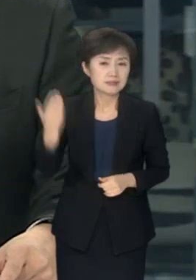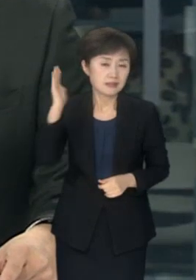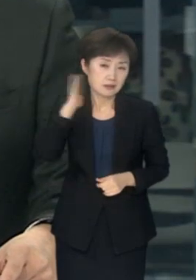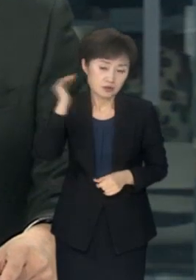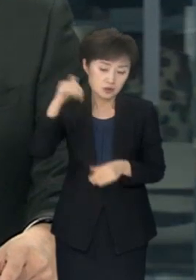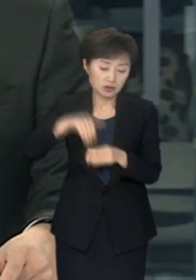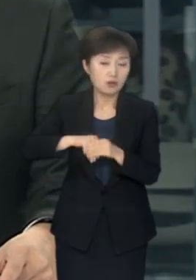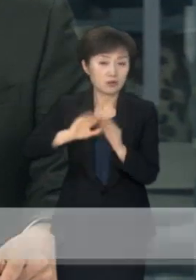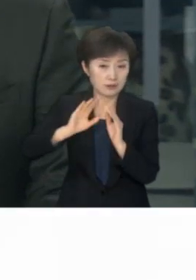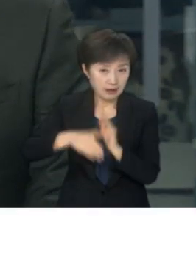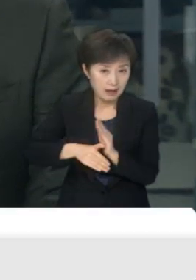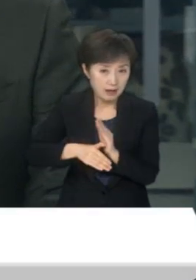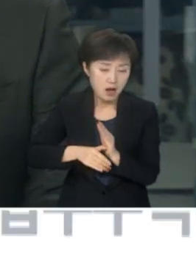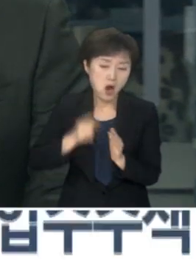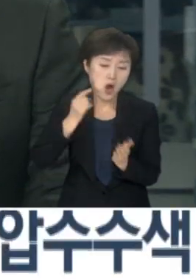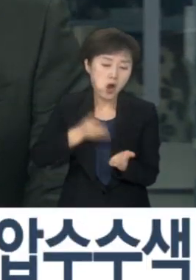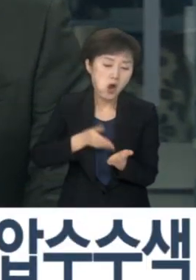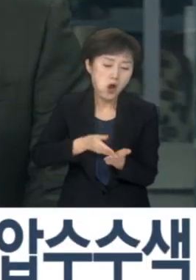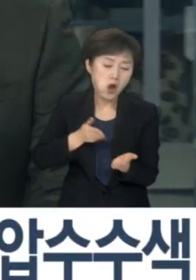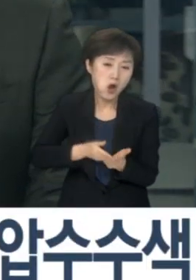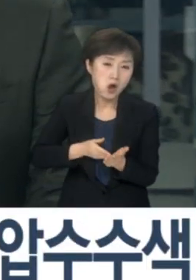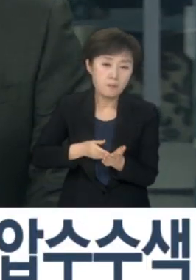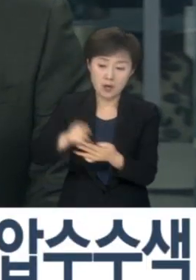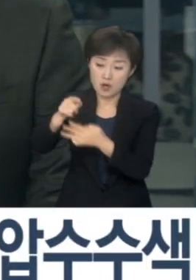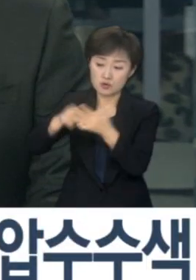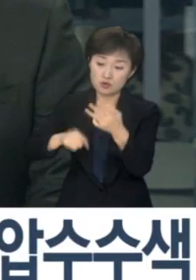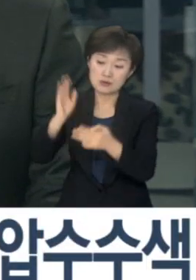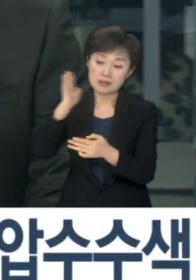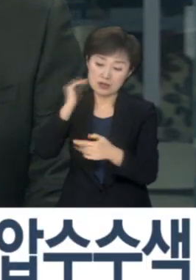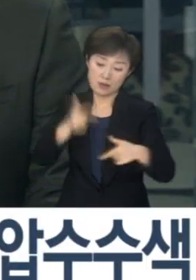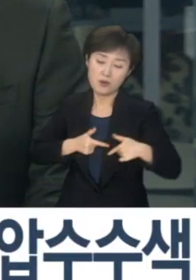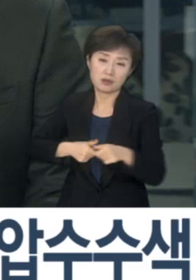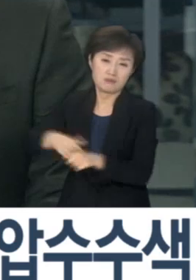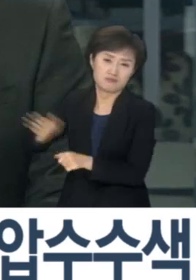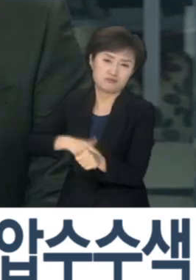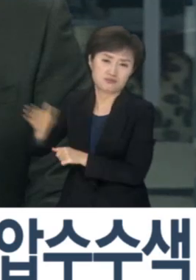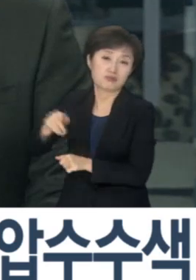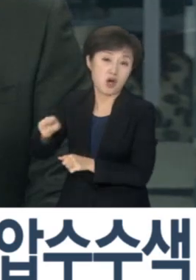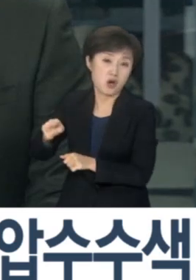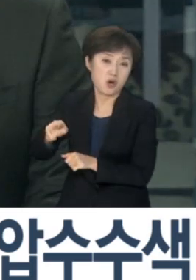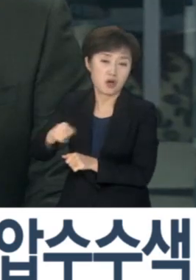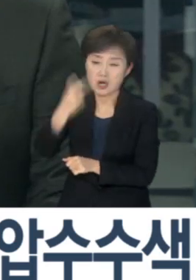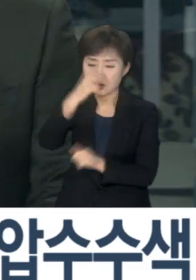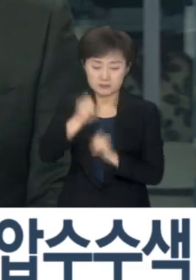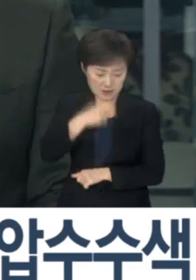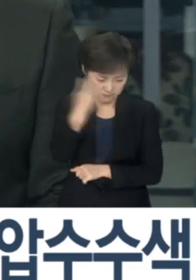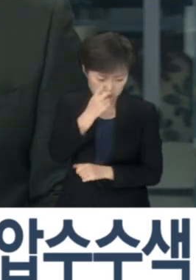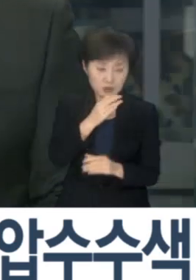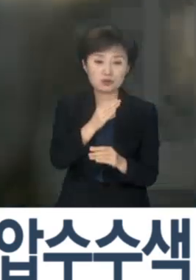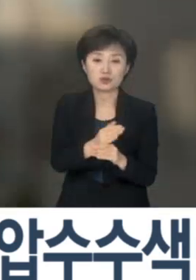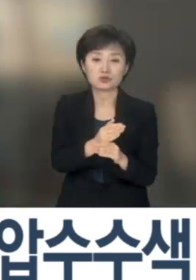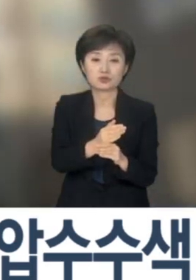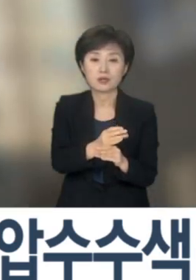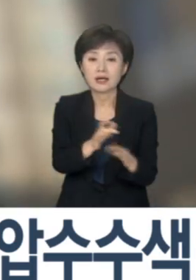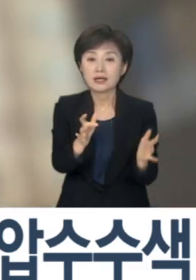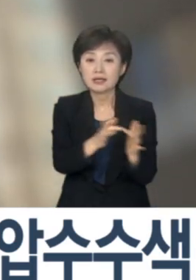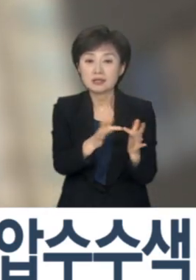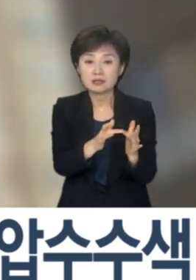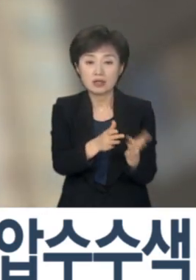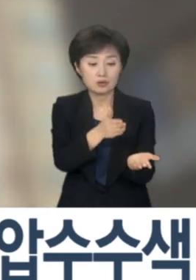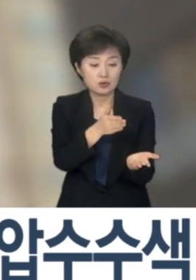지난 대선 당시 허위보도로 윤성열 대통령의 명예가 훼손됐다는 의혹을 수사하고 있는 검찰이 인터넷 매체